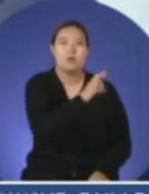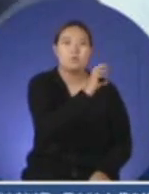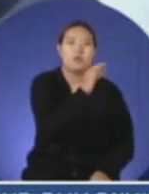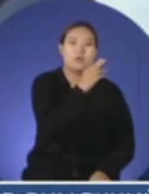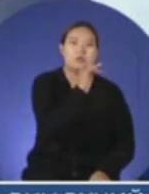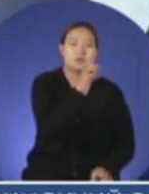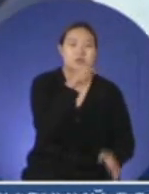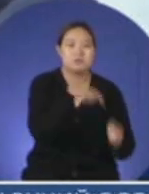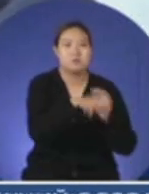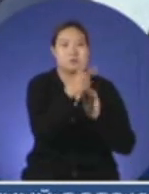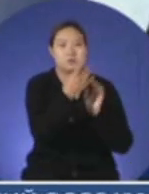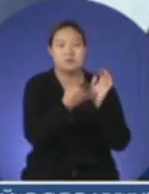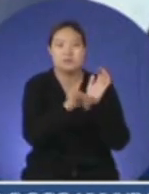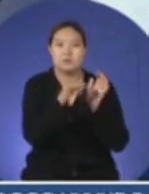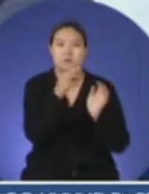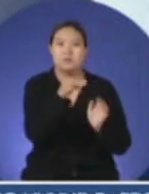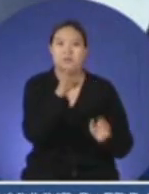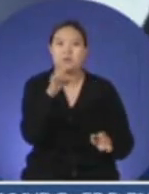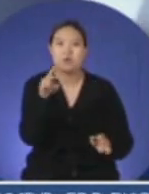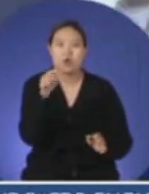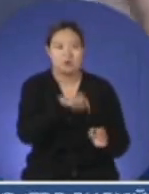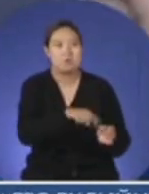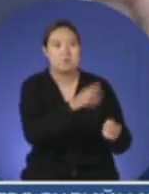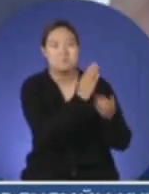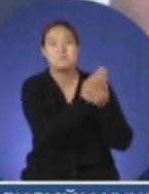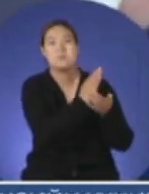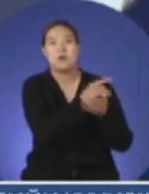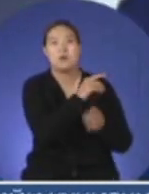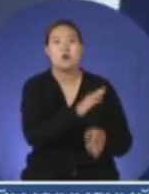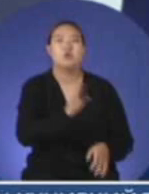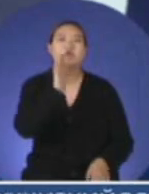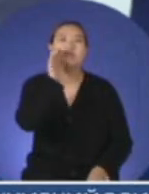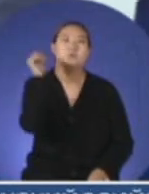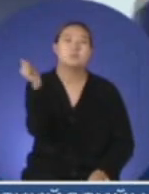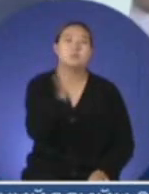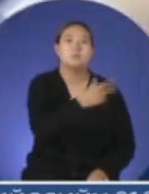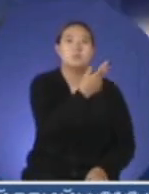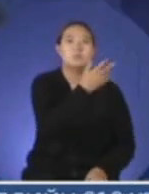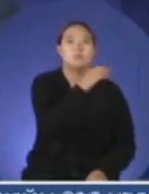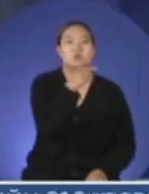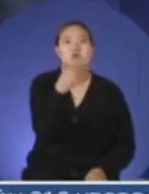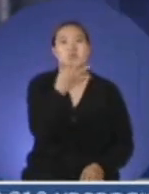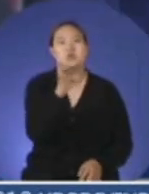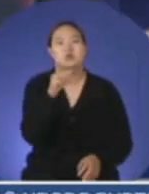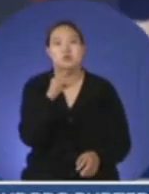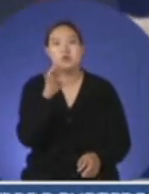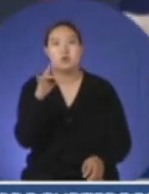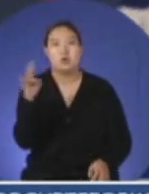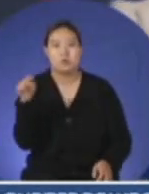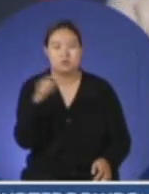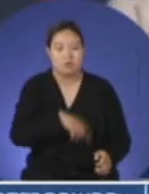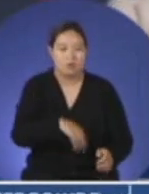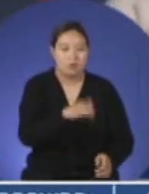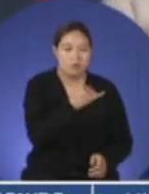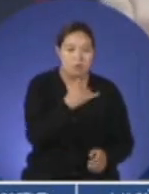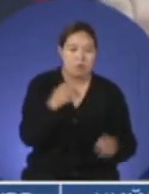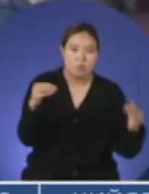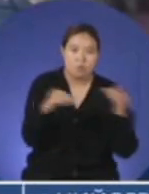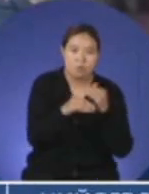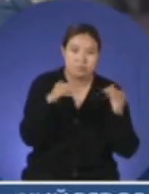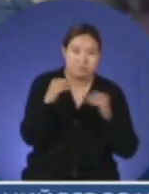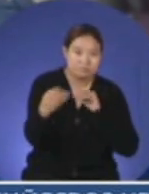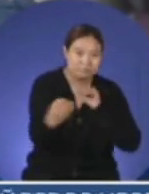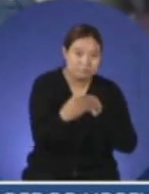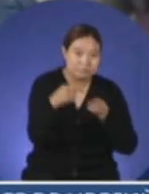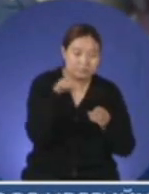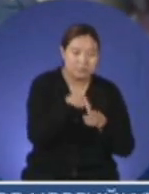нэг 270 орчим тооны үлдэгдэлтэй ажиллаж байна. Өглөө болгон нэг 30-40 тонн бодис уулзуур гарц өксөр урууд